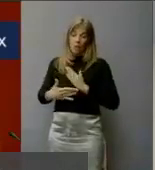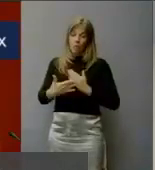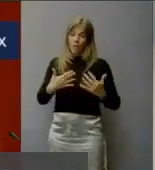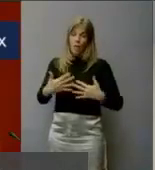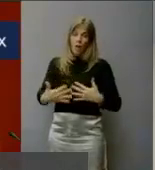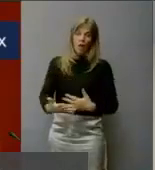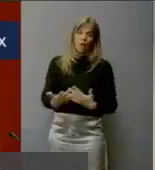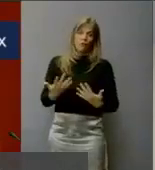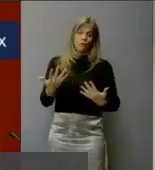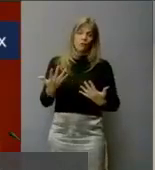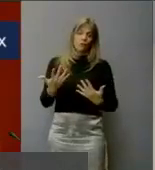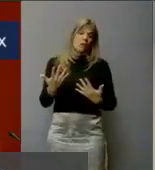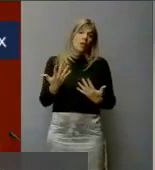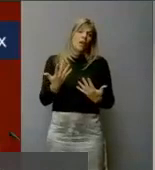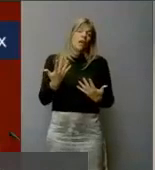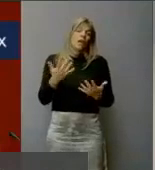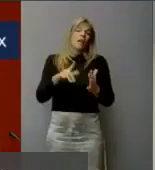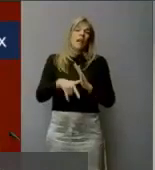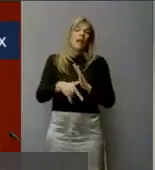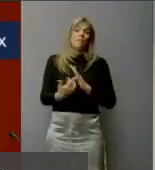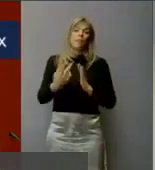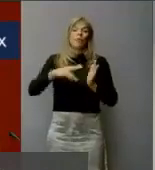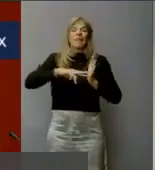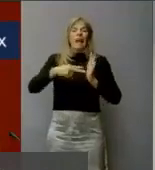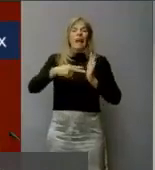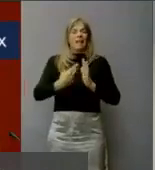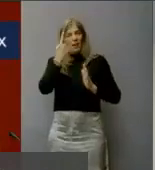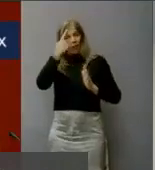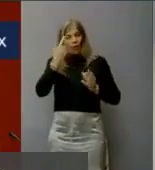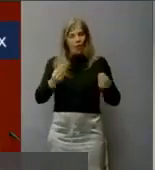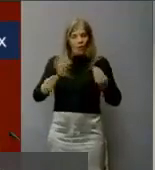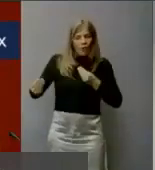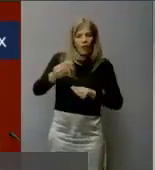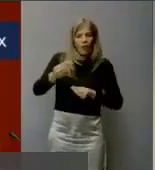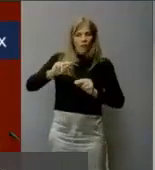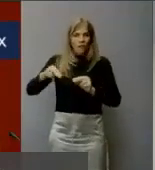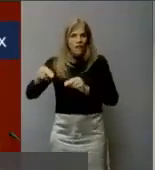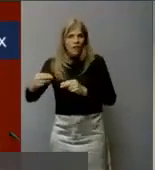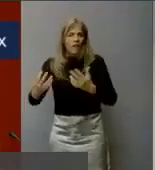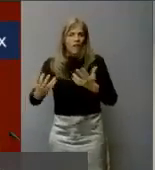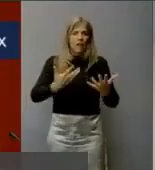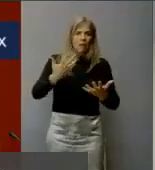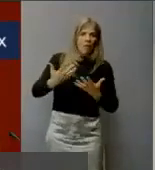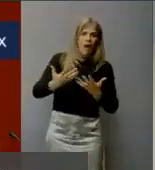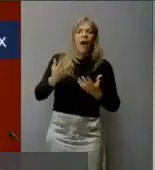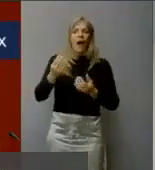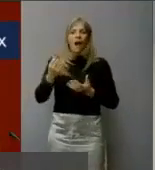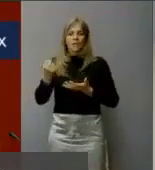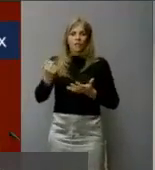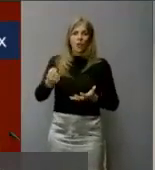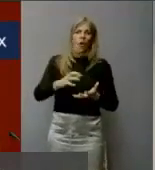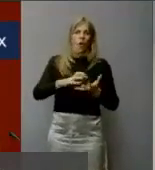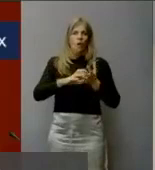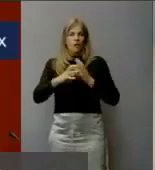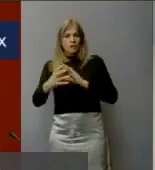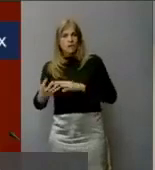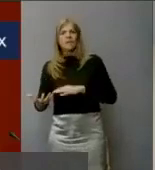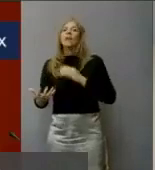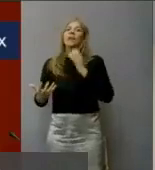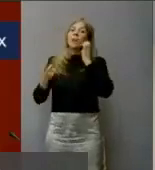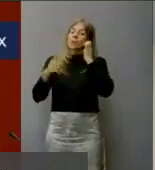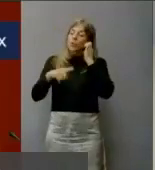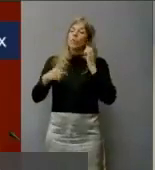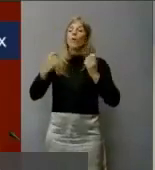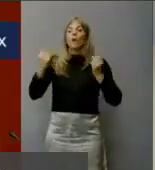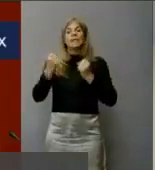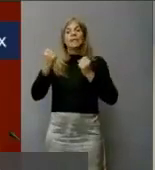ci vogliono i classici tempi tecnici anche per per allestire le le risorse e organizzare poi i controlli